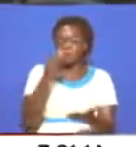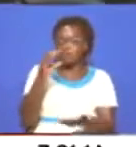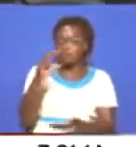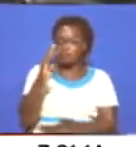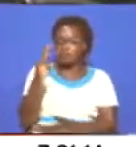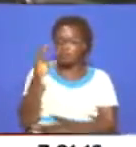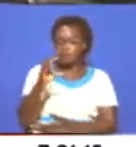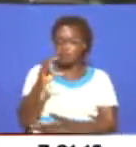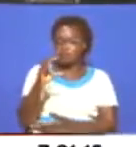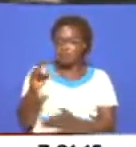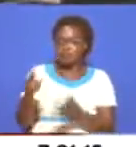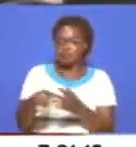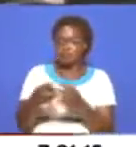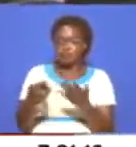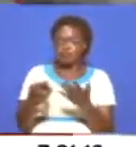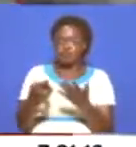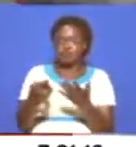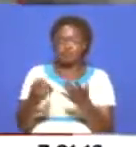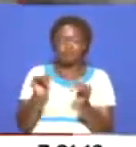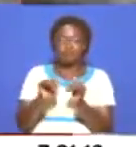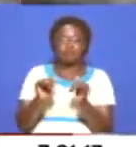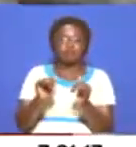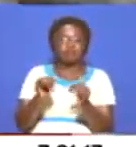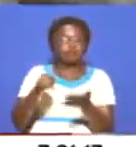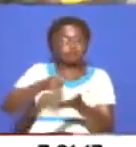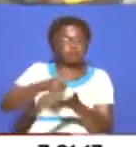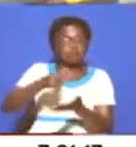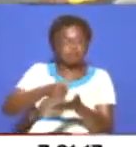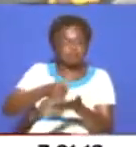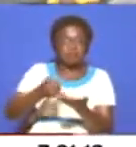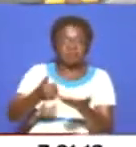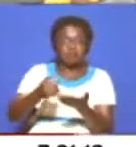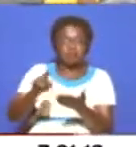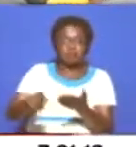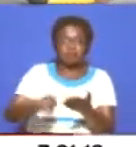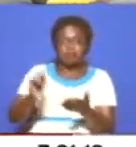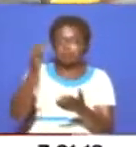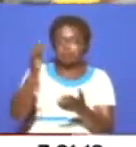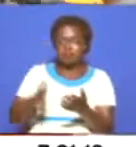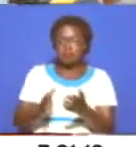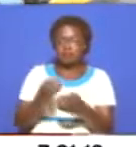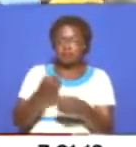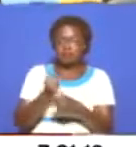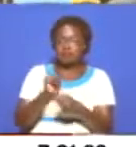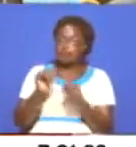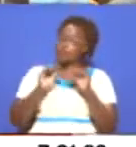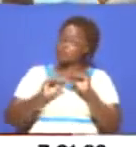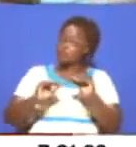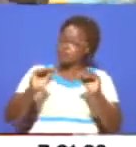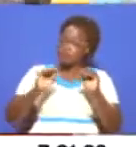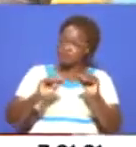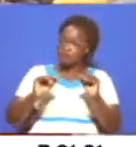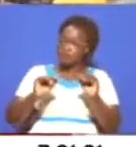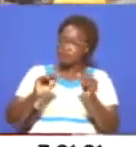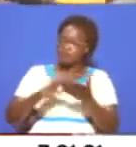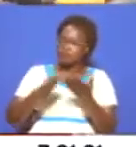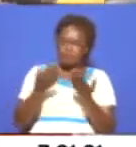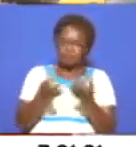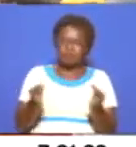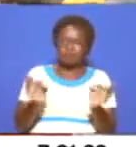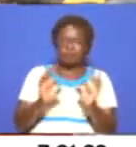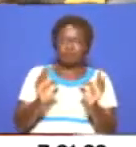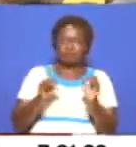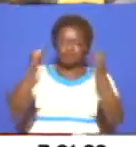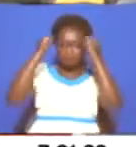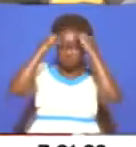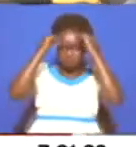na kuanzisha mfumo utakaouiana na mahitaji ya Mkenya wa kawaida. Tutahakikisha elimu inakuwa ya bure kwa wanafunzi